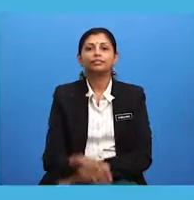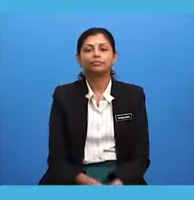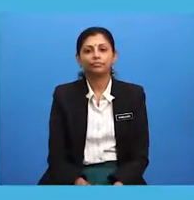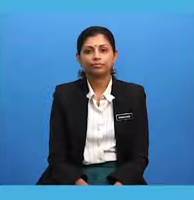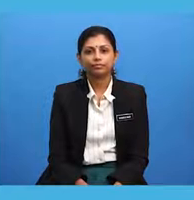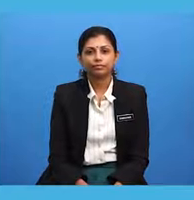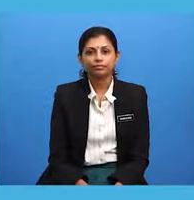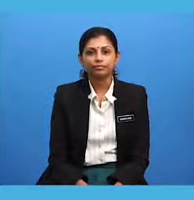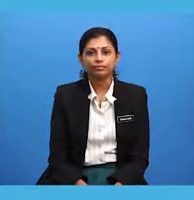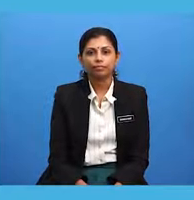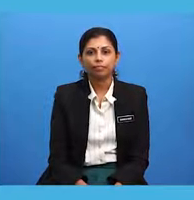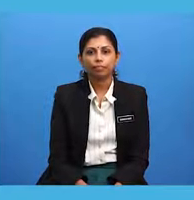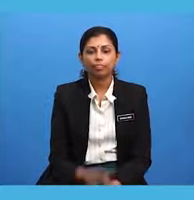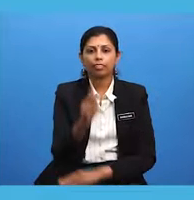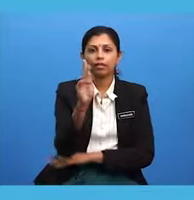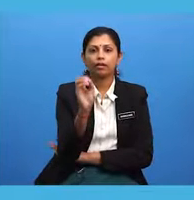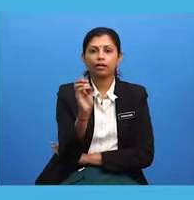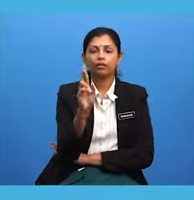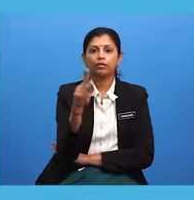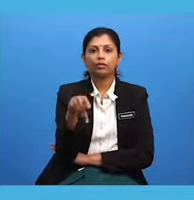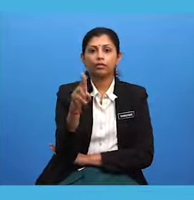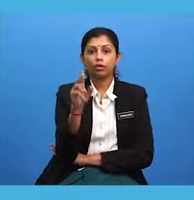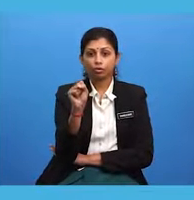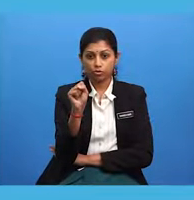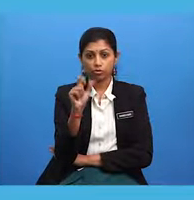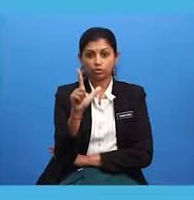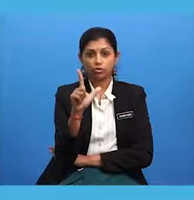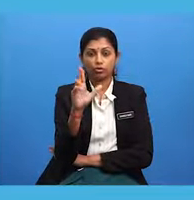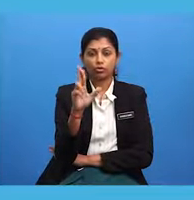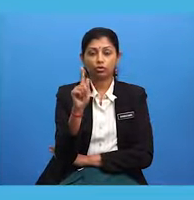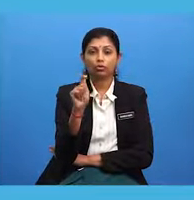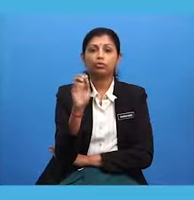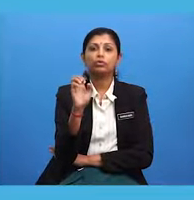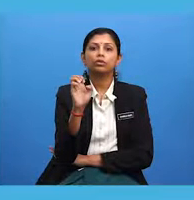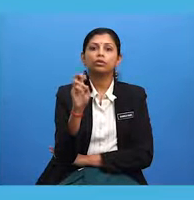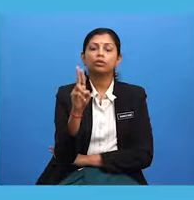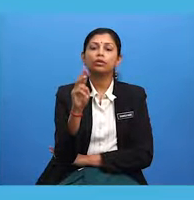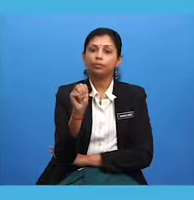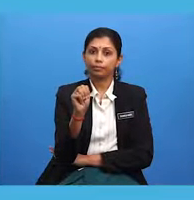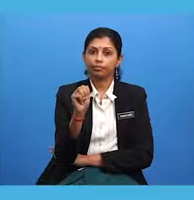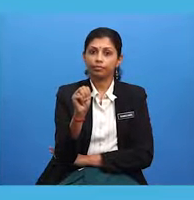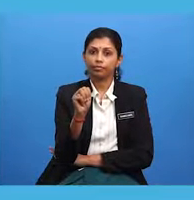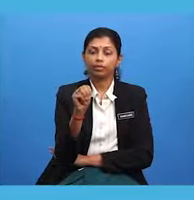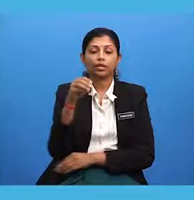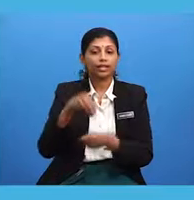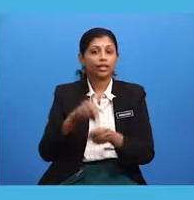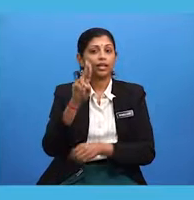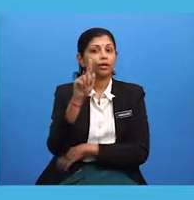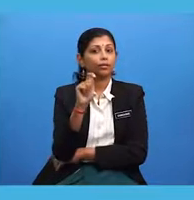dikenali sebagai corpus luteum. Manakala di dalam uterus